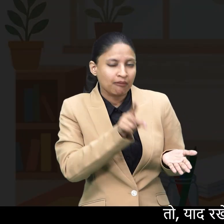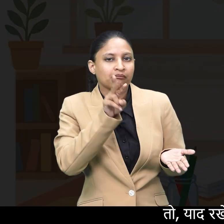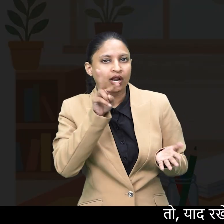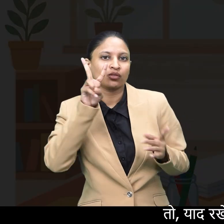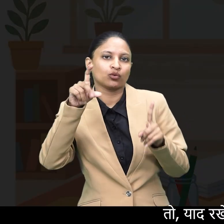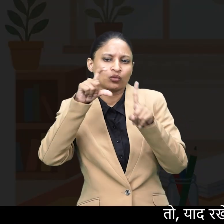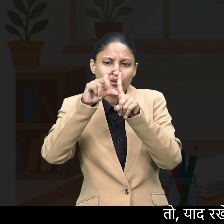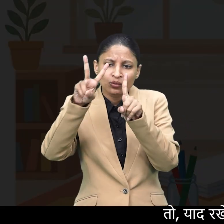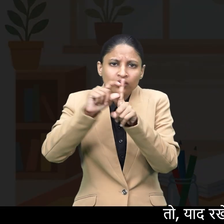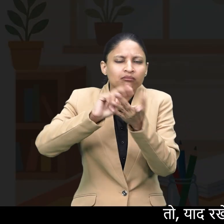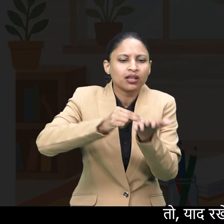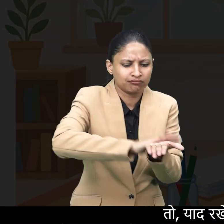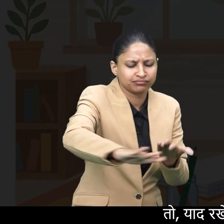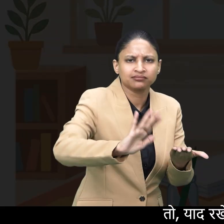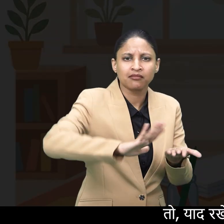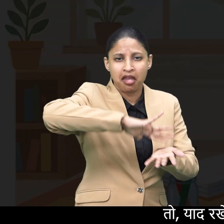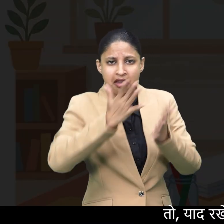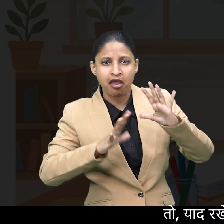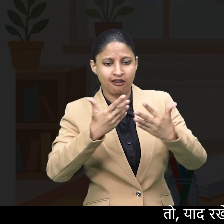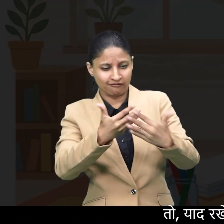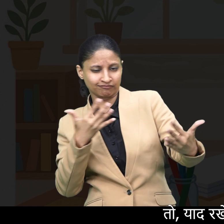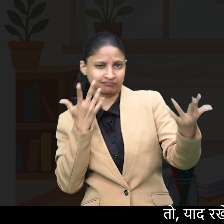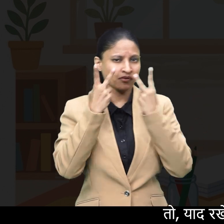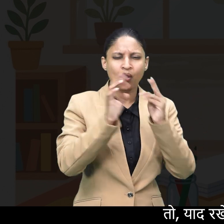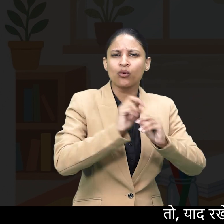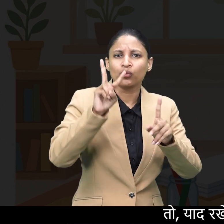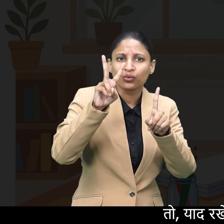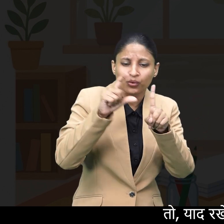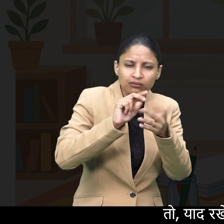तो याद रखें, 2D आकृतियां सपाट होती है।